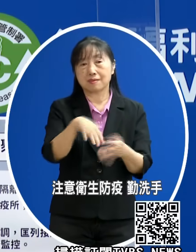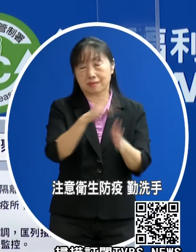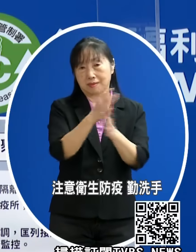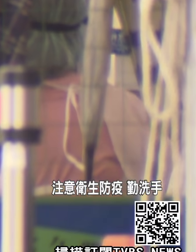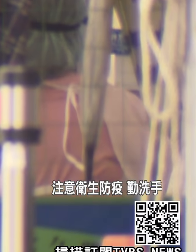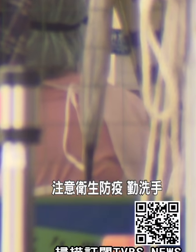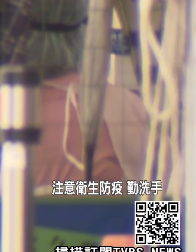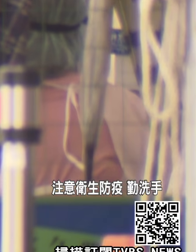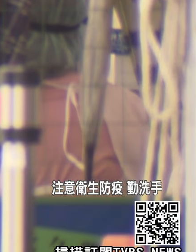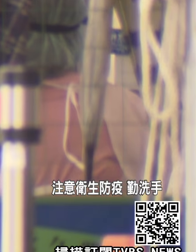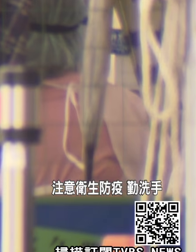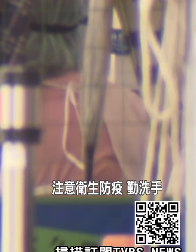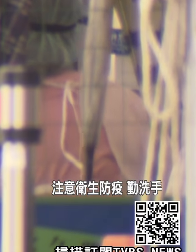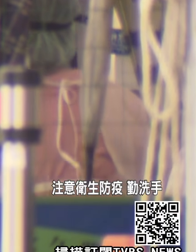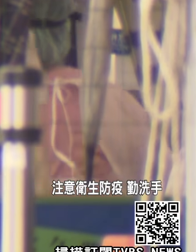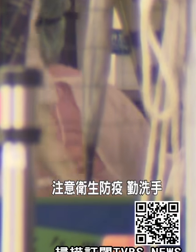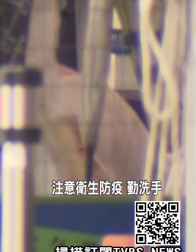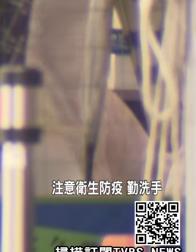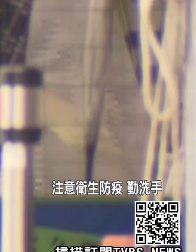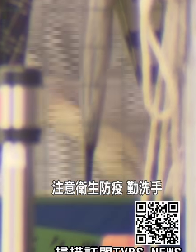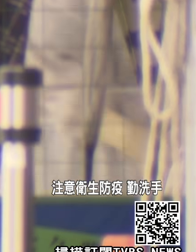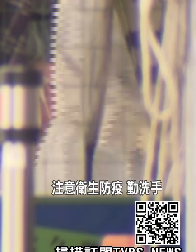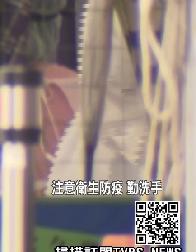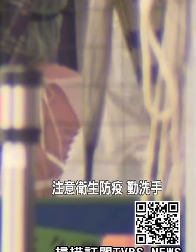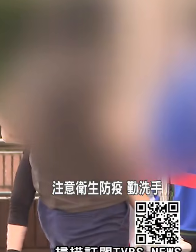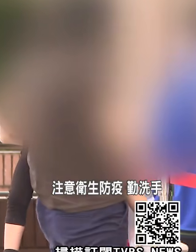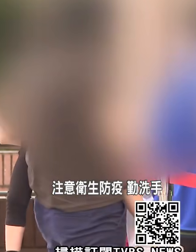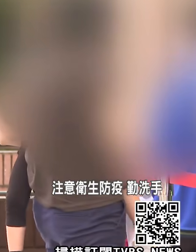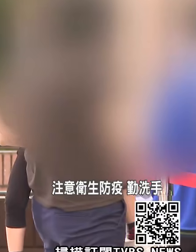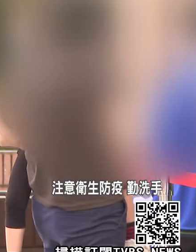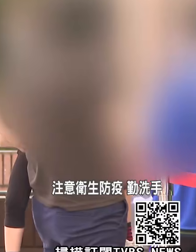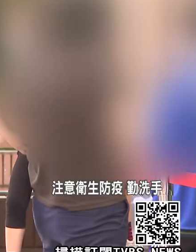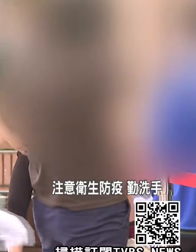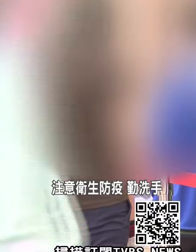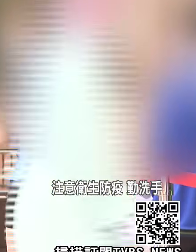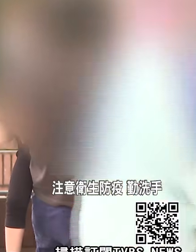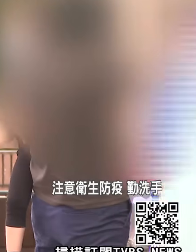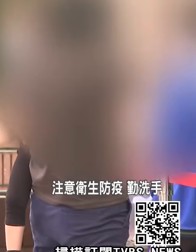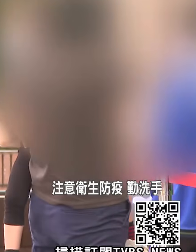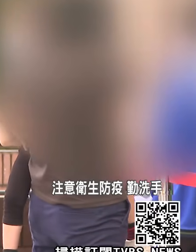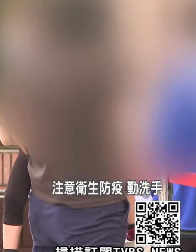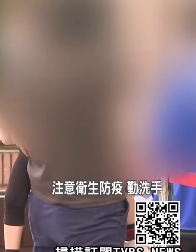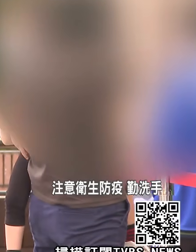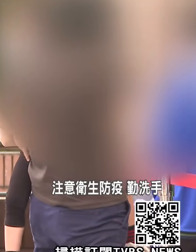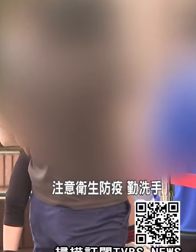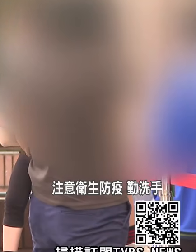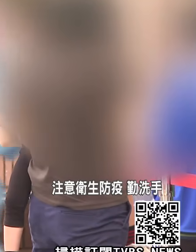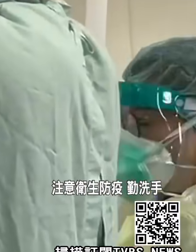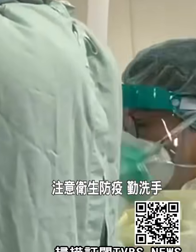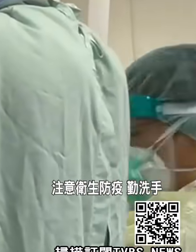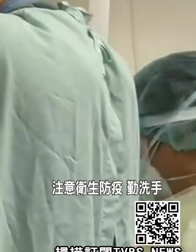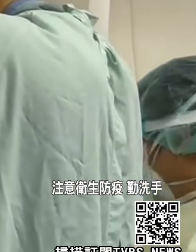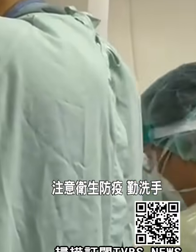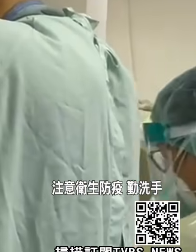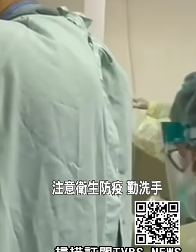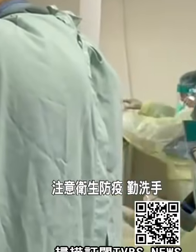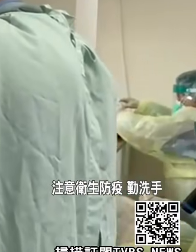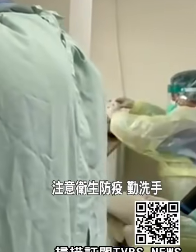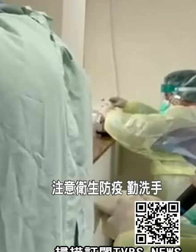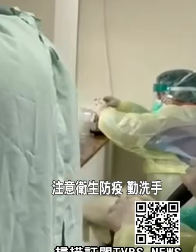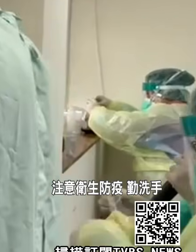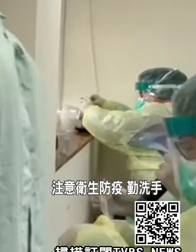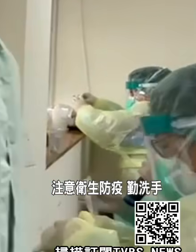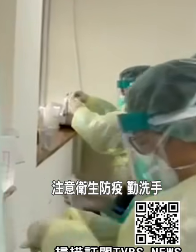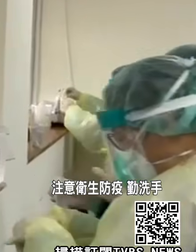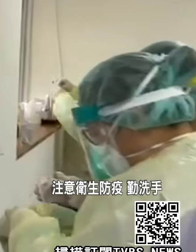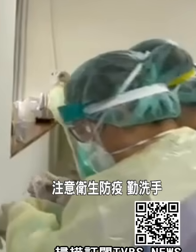者先来打。 死亡数高归因于这波疫情年长者多，且慢性病患者不少，但六号新增确诊者中以20到39岁